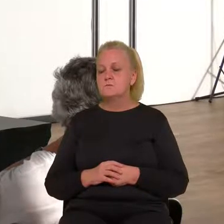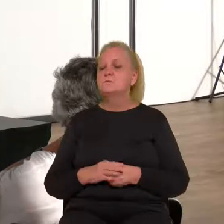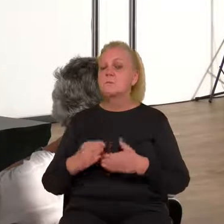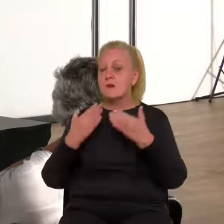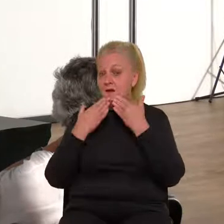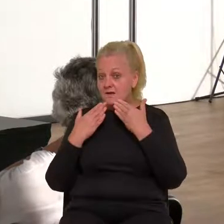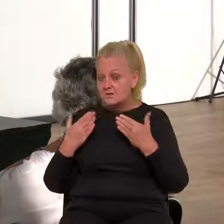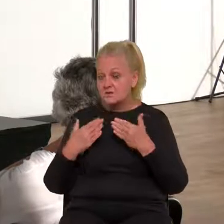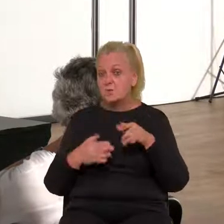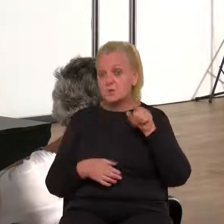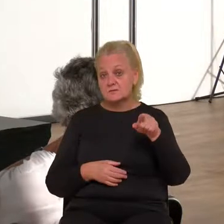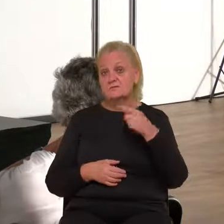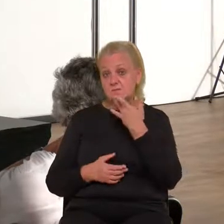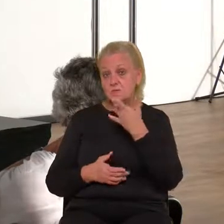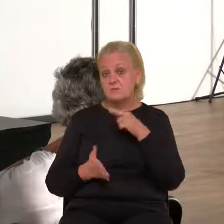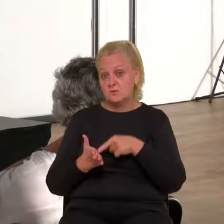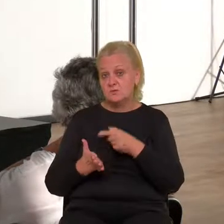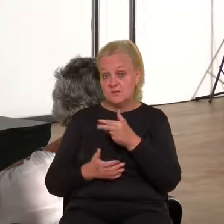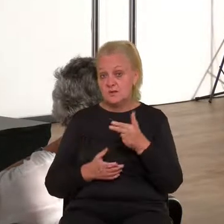Dziękuję, że o tym wspomniałeś.